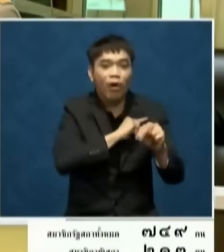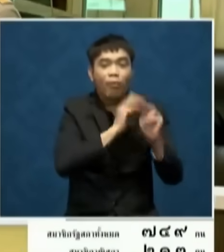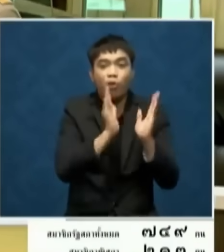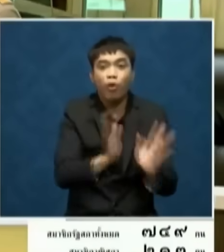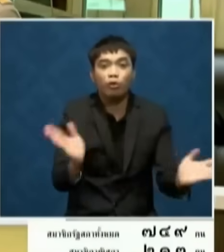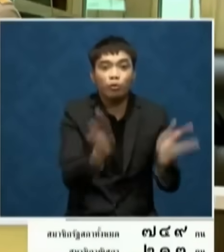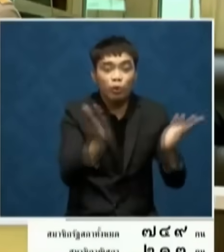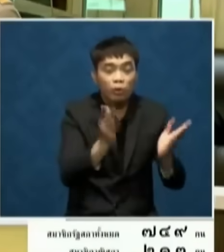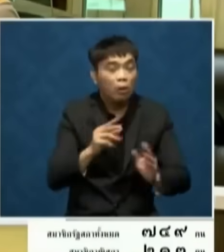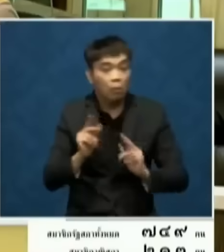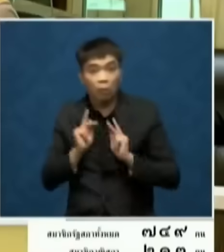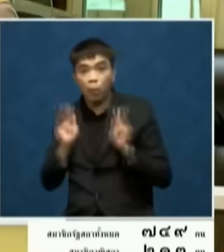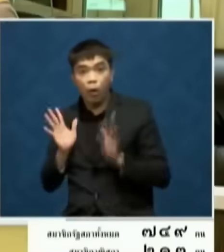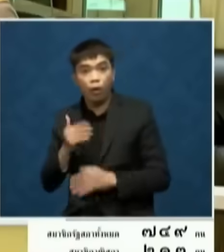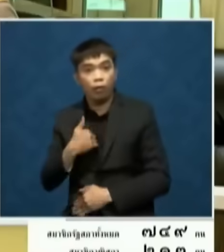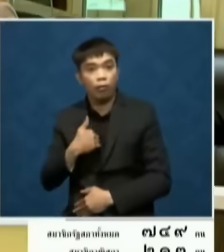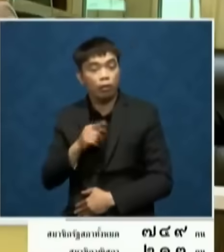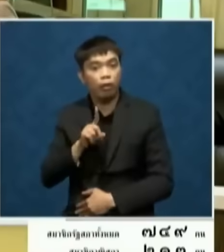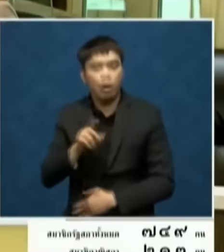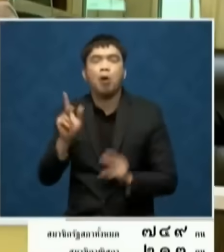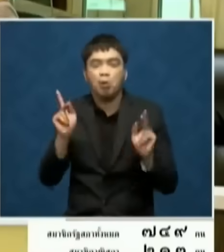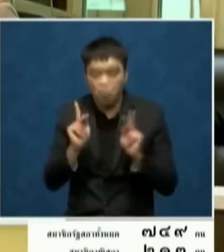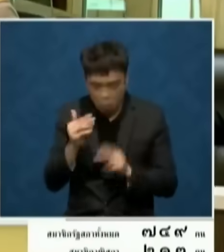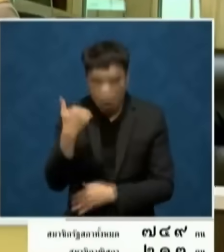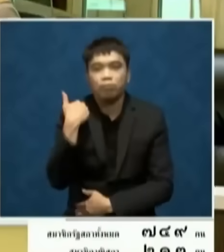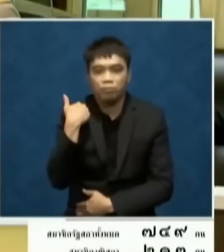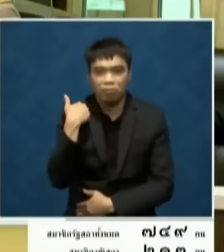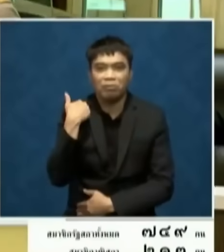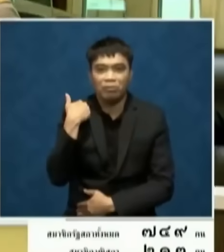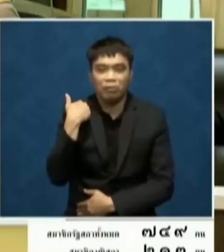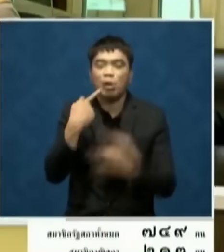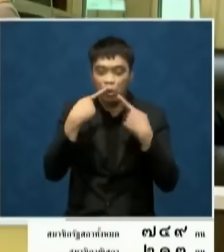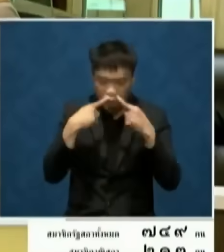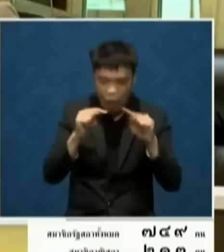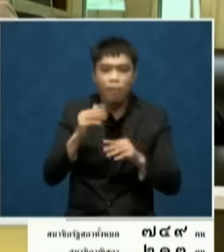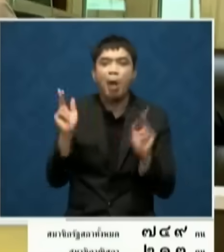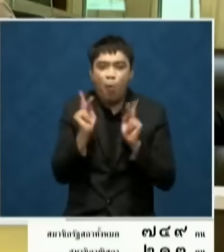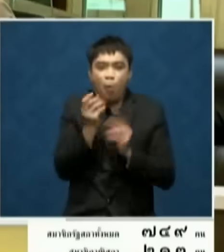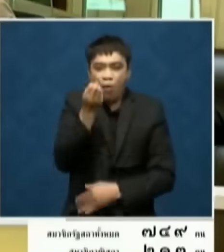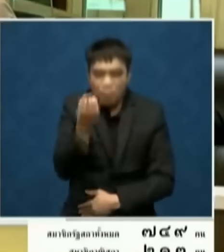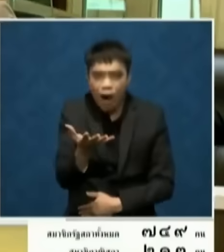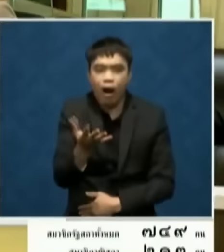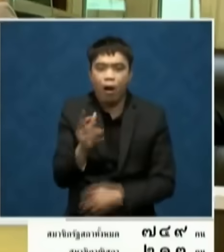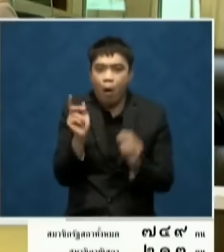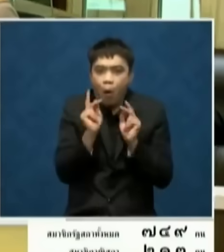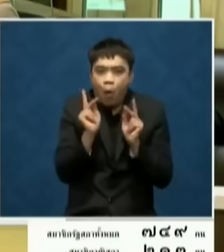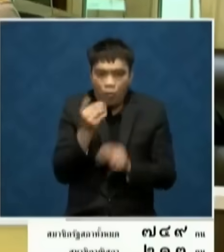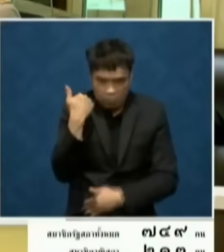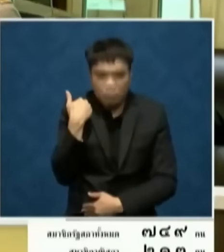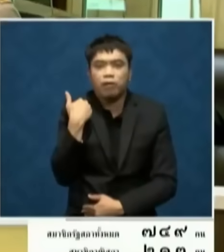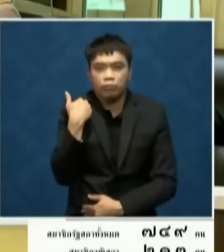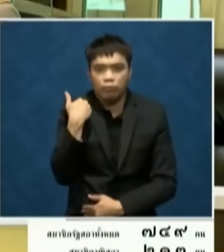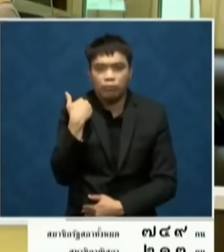คิดว่าวุฒิสภาไม่เกรงใจเสียงของประชาชนแต่ด้วยความเกรงกลัวเสียงของพี่น้องประชาชนนั้นเ